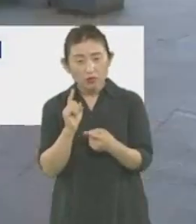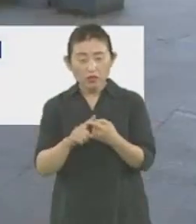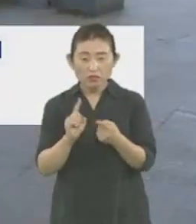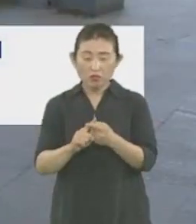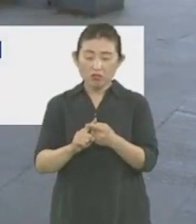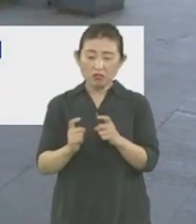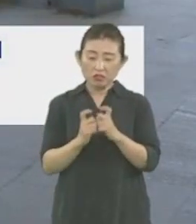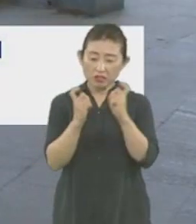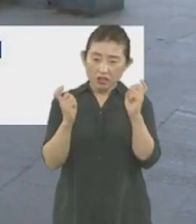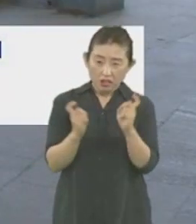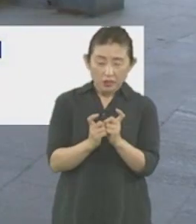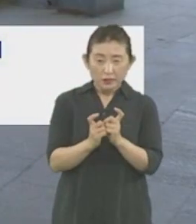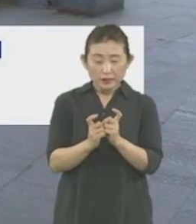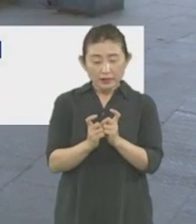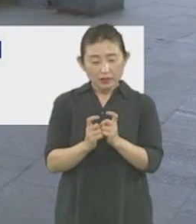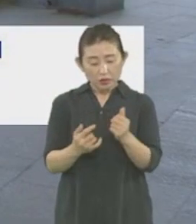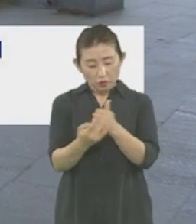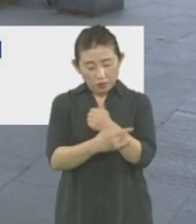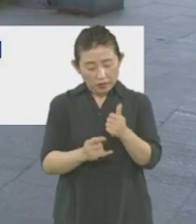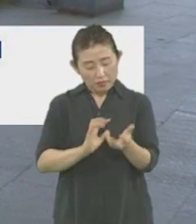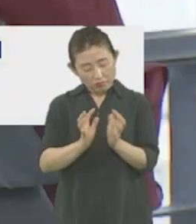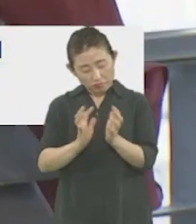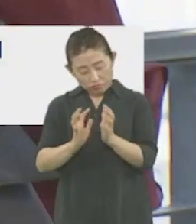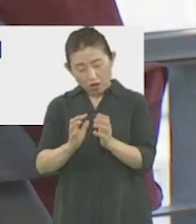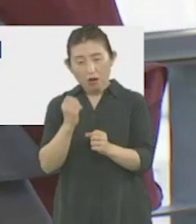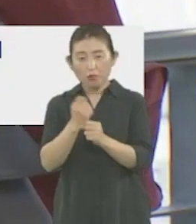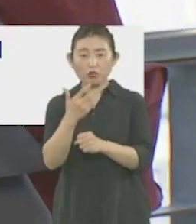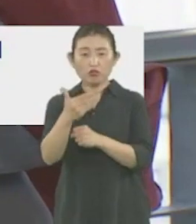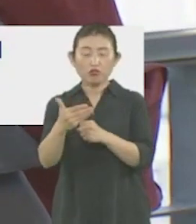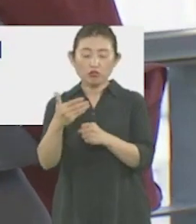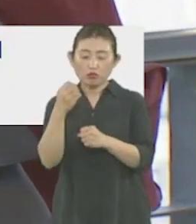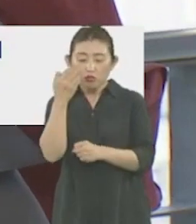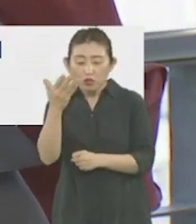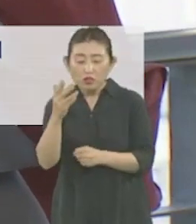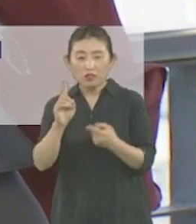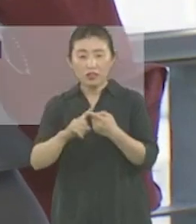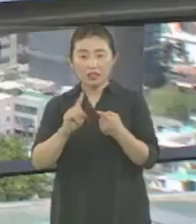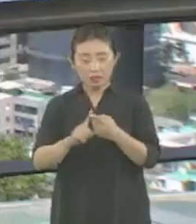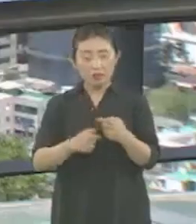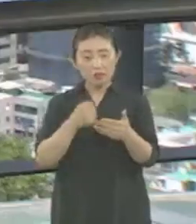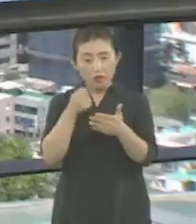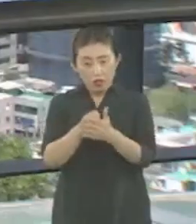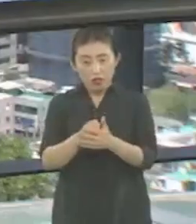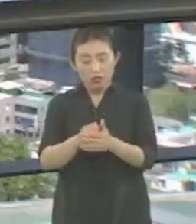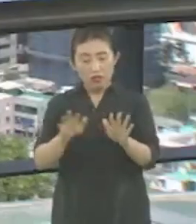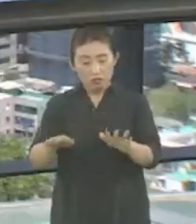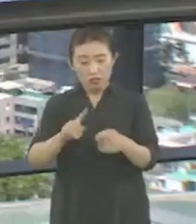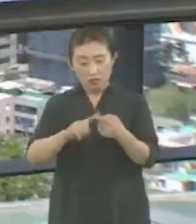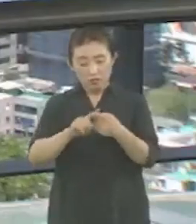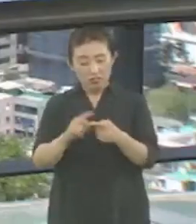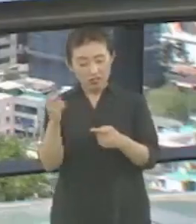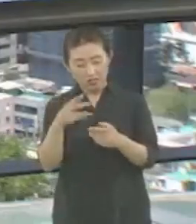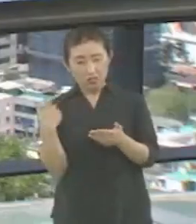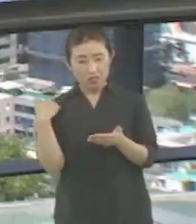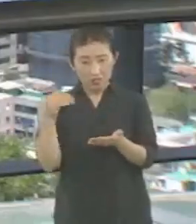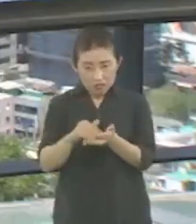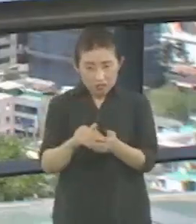걸친 민관 공동위원회 수기를 통해 보류한 내용을 무시하는 처사라며 이 당선인을